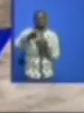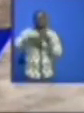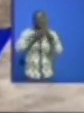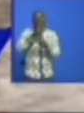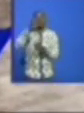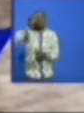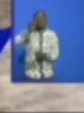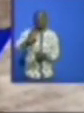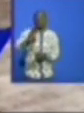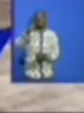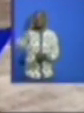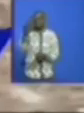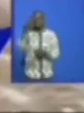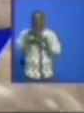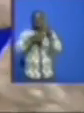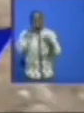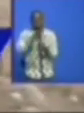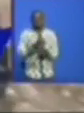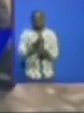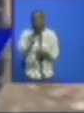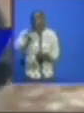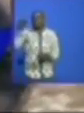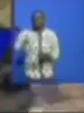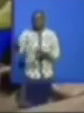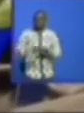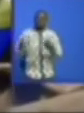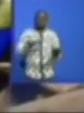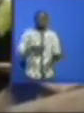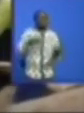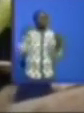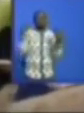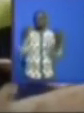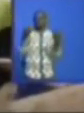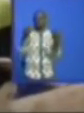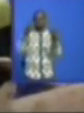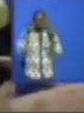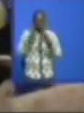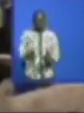ces disparitions mentionnées, le Burkina a perdu en 2017 beaucoup de ses dignes fils, dont ceux tombés sous les